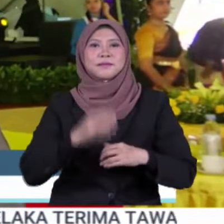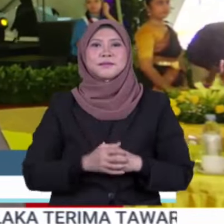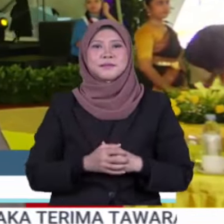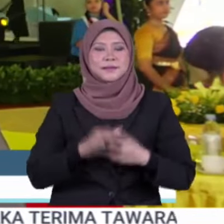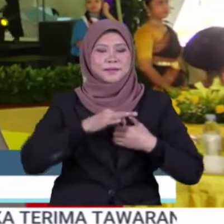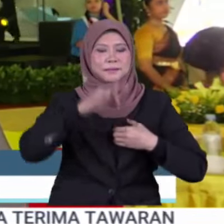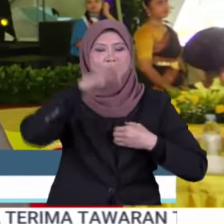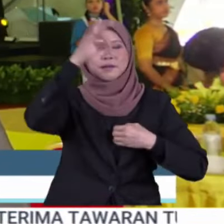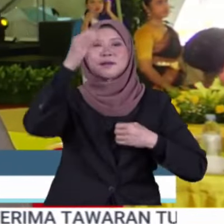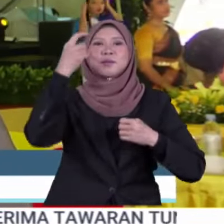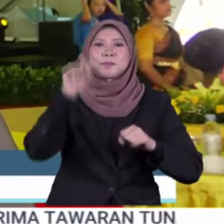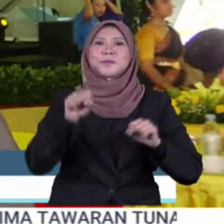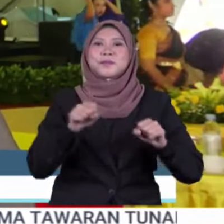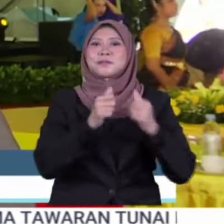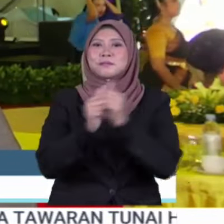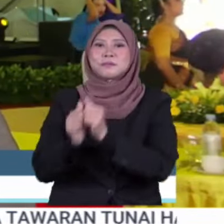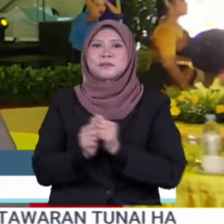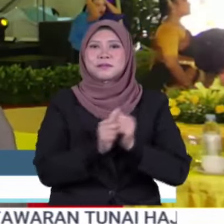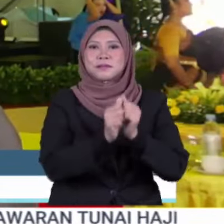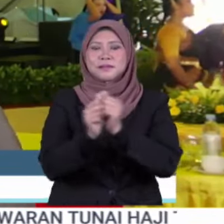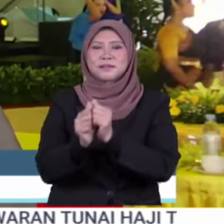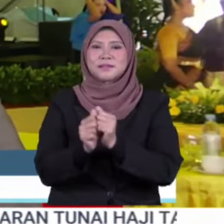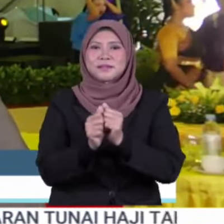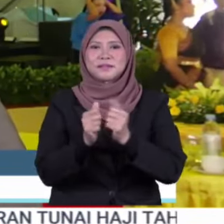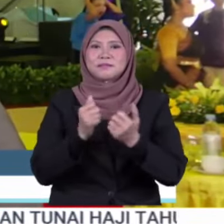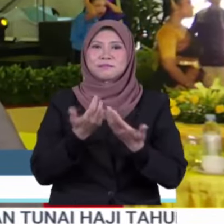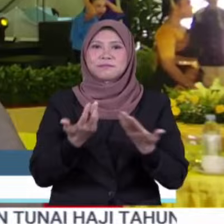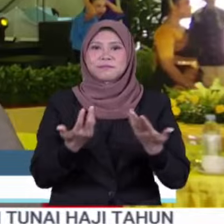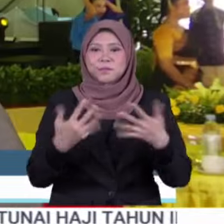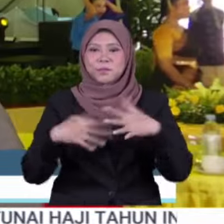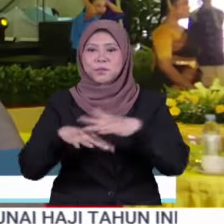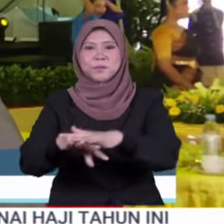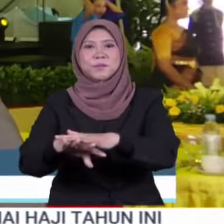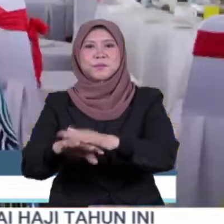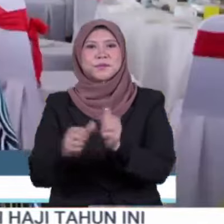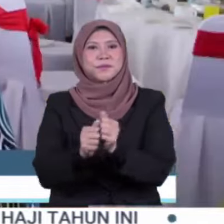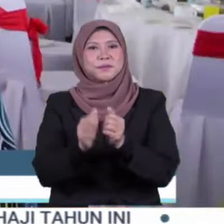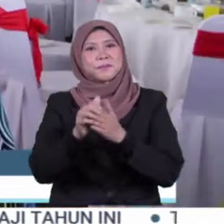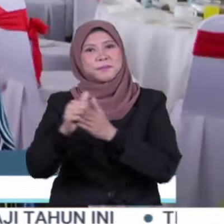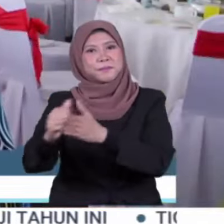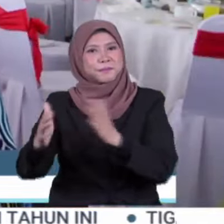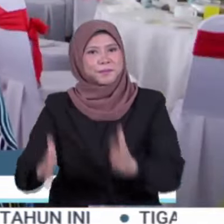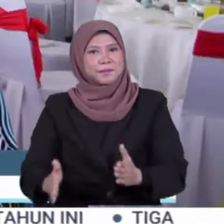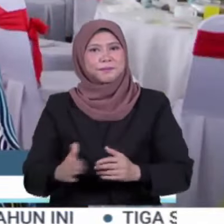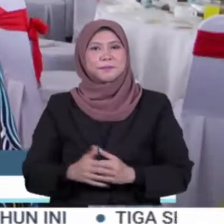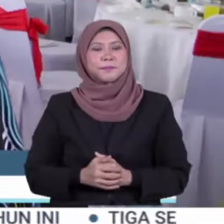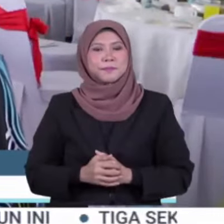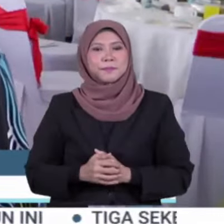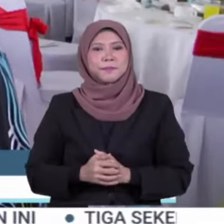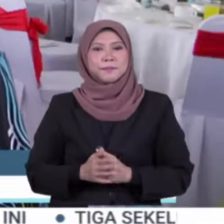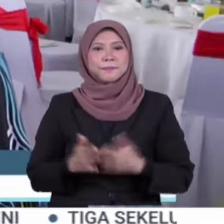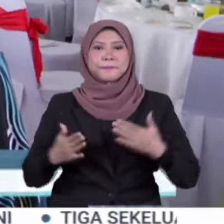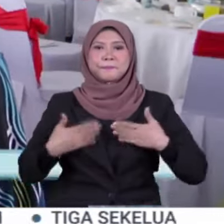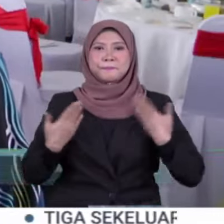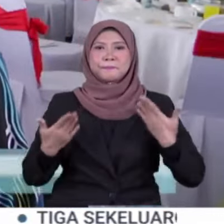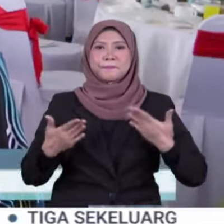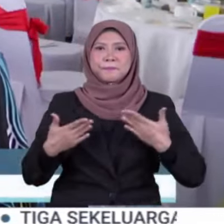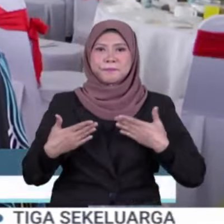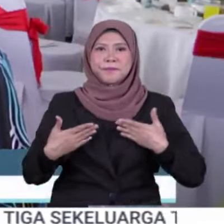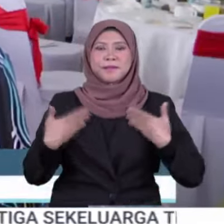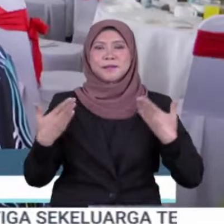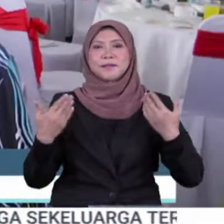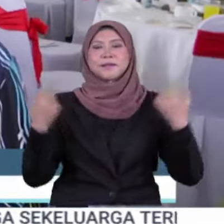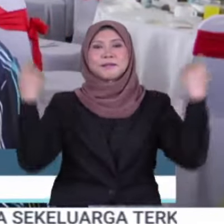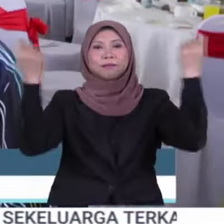untuk sama-sama meraihkan Aidilfitri itu rasa lain sikit dengan pemimpin-pemimpin yang hadir pada hari ini. Amat gembira dalam majlis